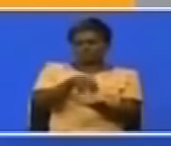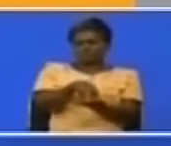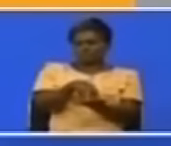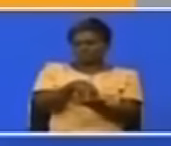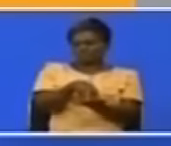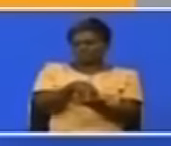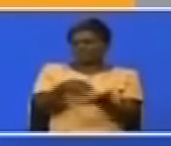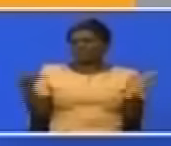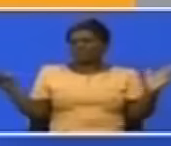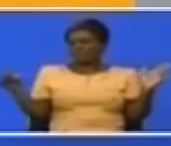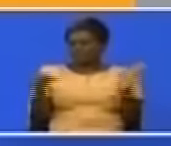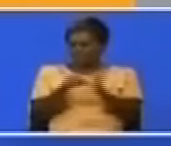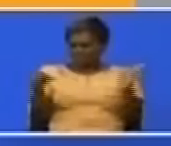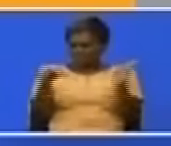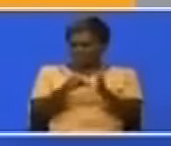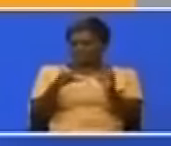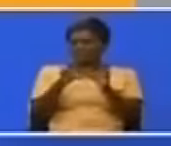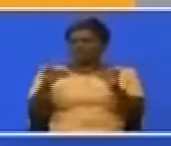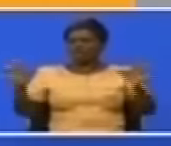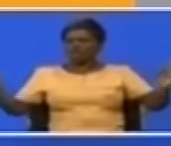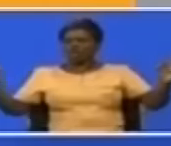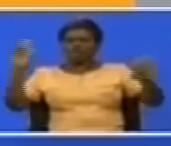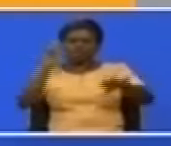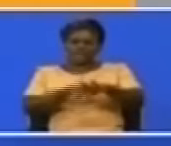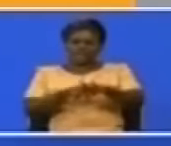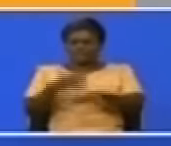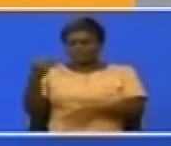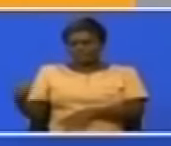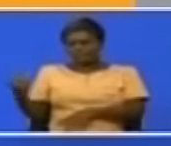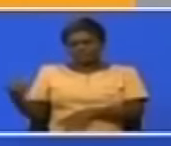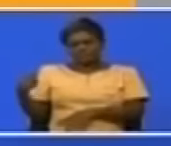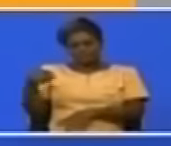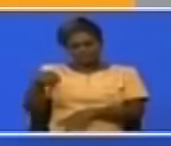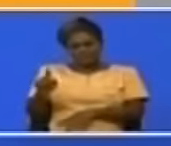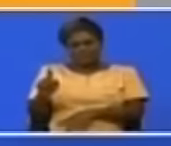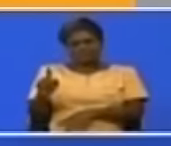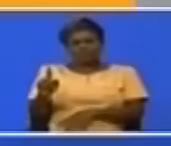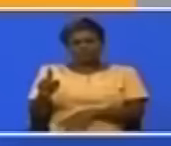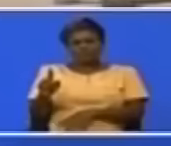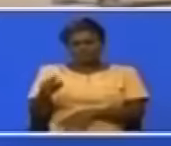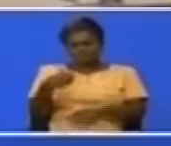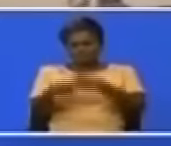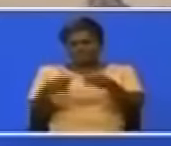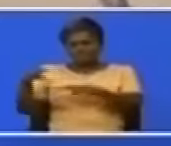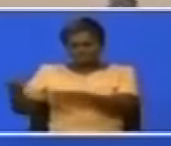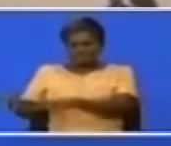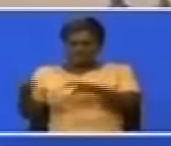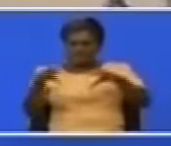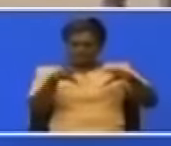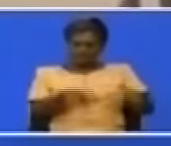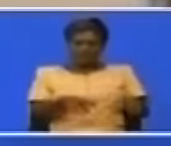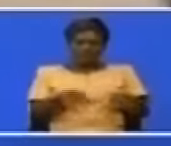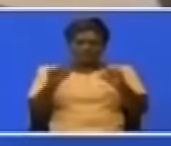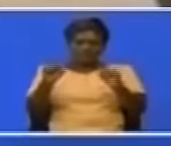Hili likiwa ni tatizo lililodumu kwa muda mrefu na kuwafanya wanafunzi hao kuongeza kizazi cha kuhangaika ambacho